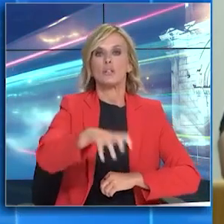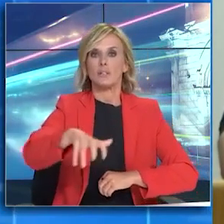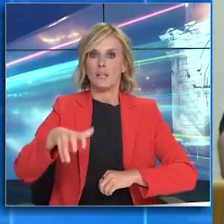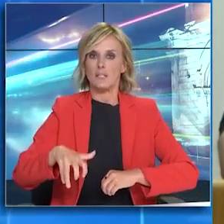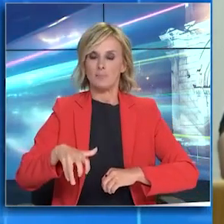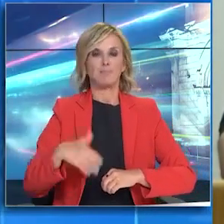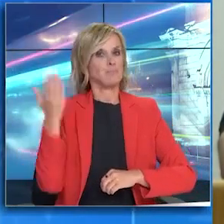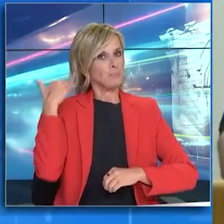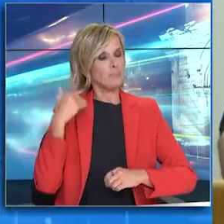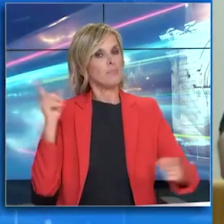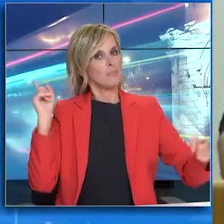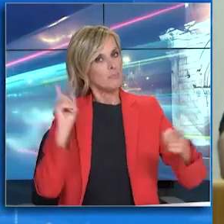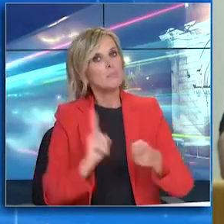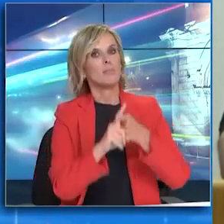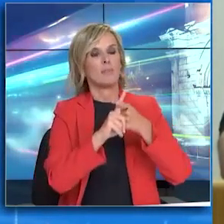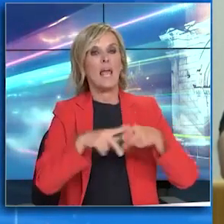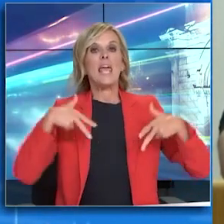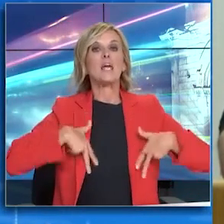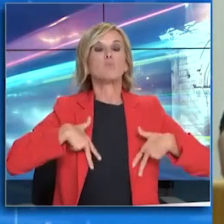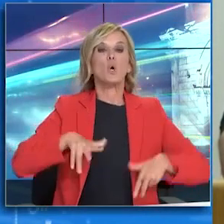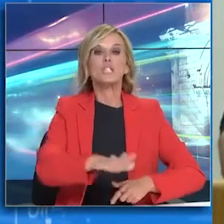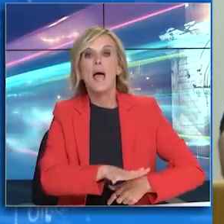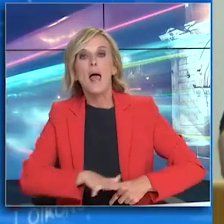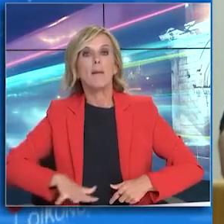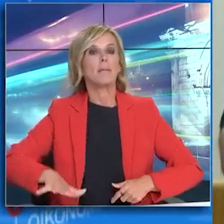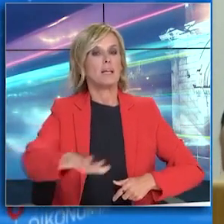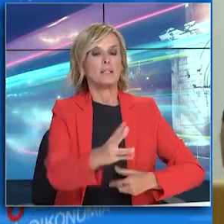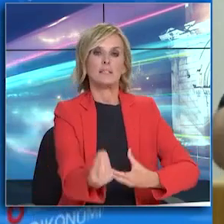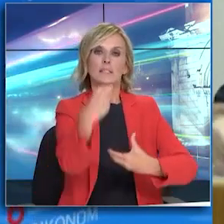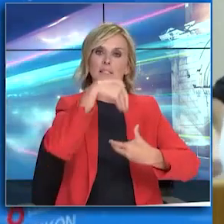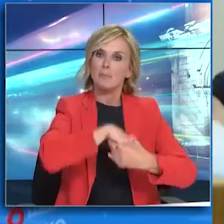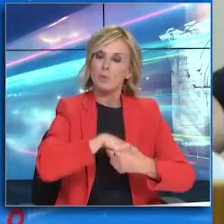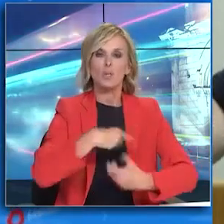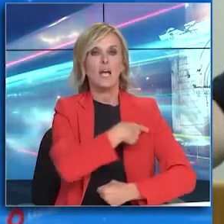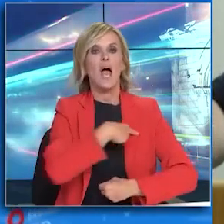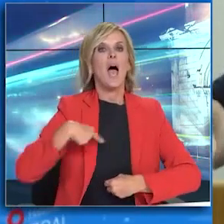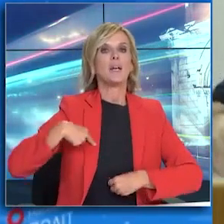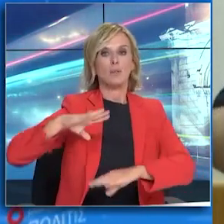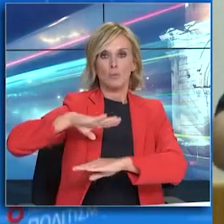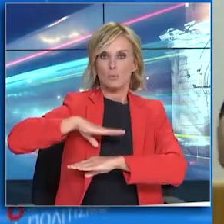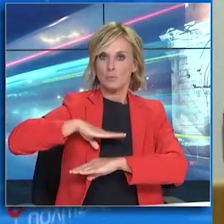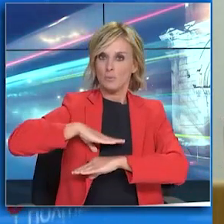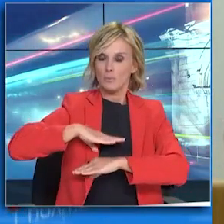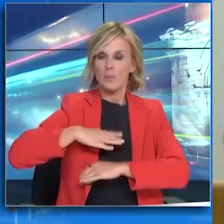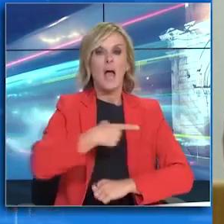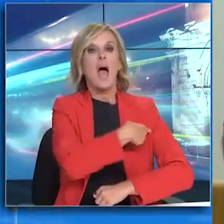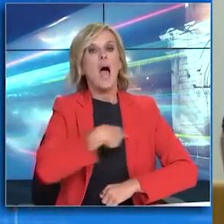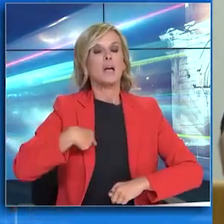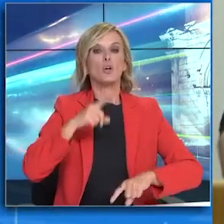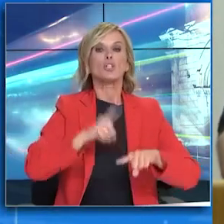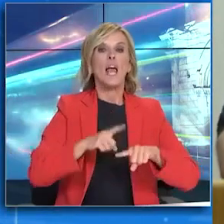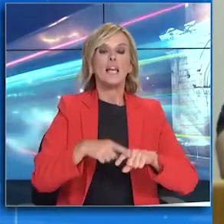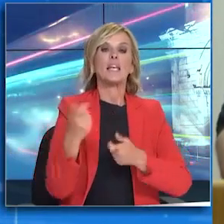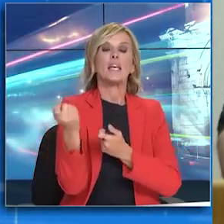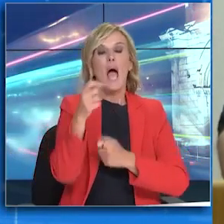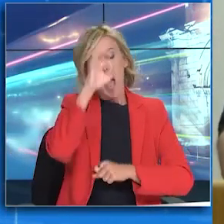Υπουργό Επικρατείας, κ. Γιώργο Γεραπετρίτη, με τη συμμετοχή του αρχηγού ΓΕΘΑ κ. Κωνσταντίνου Φλόρου, του αρχηγού της Ελληνικής